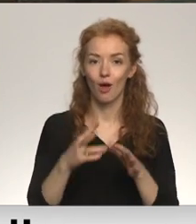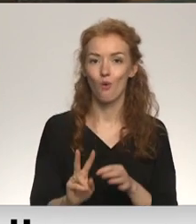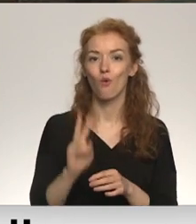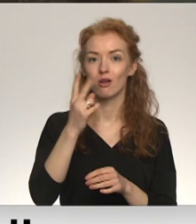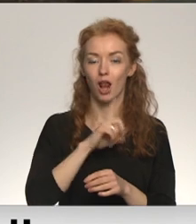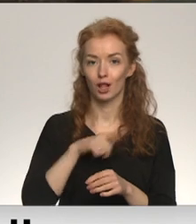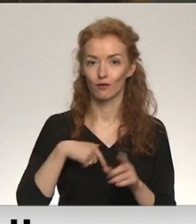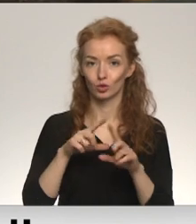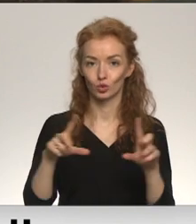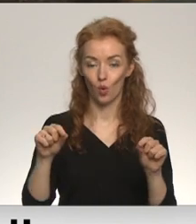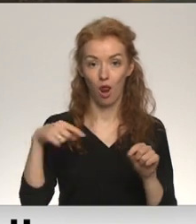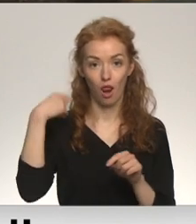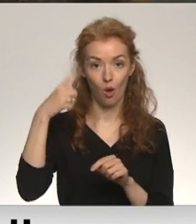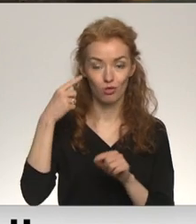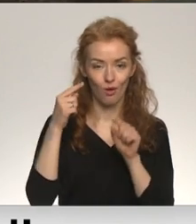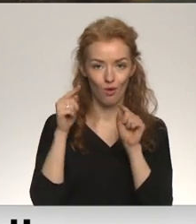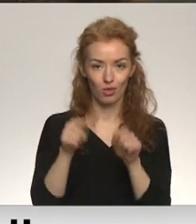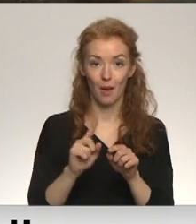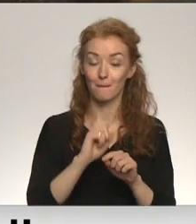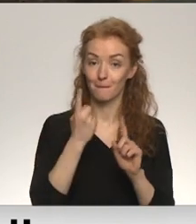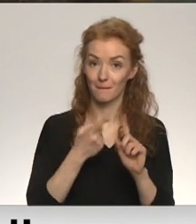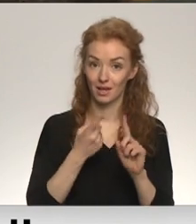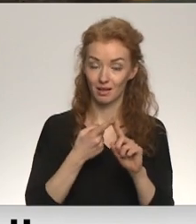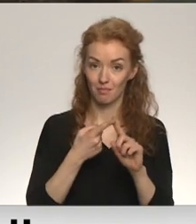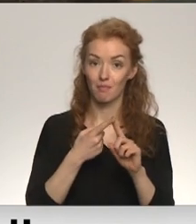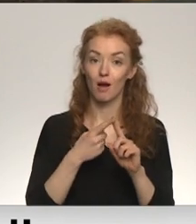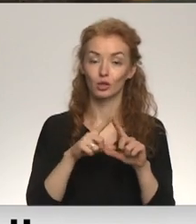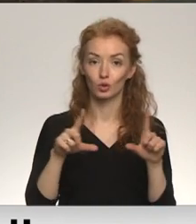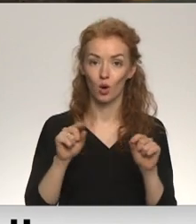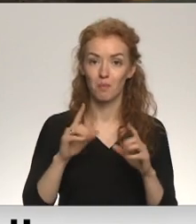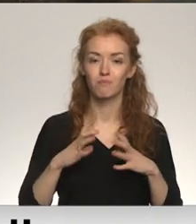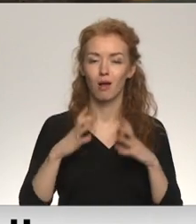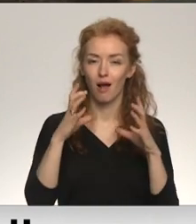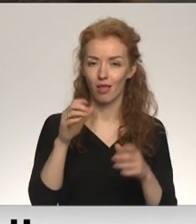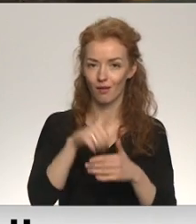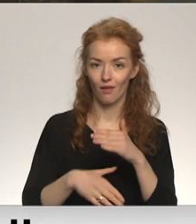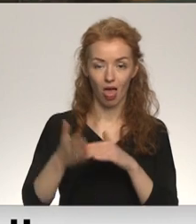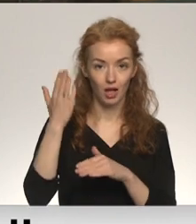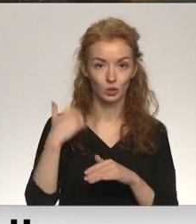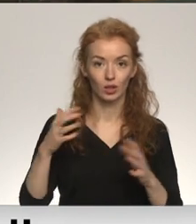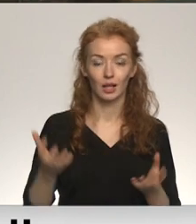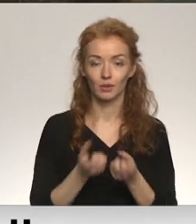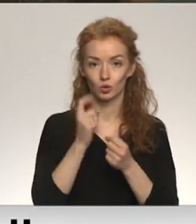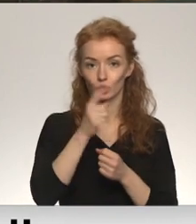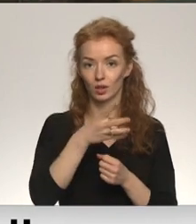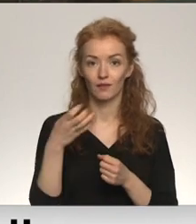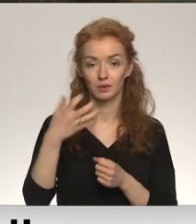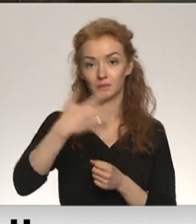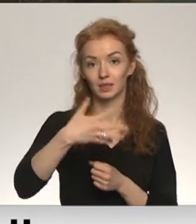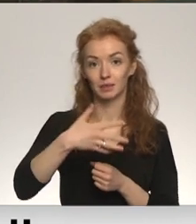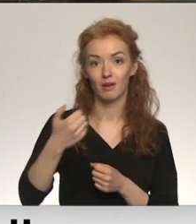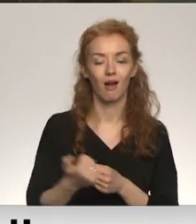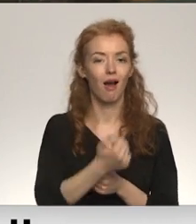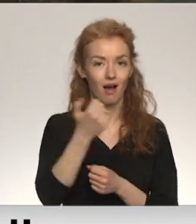otrā latviešu skola Londonā. Pirmajai Londonas latviešu skolai ir bagāta vēsture, tā dibināta